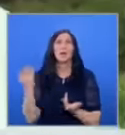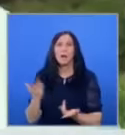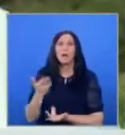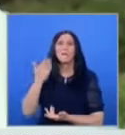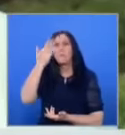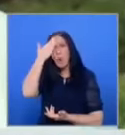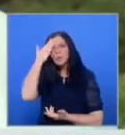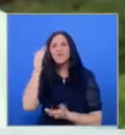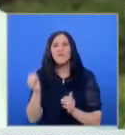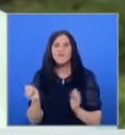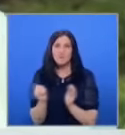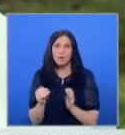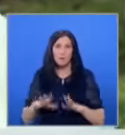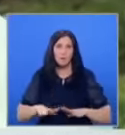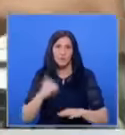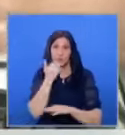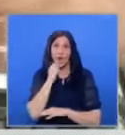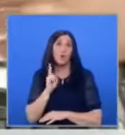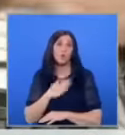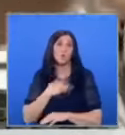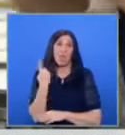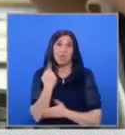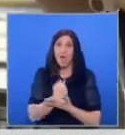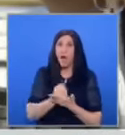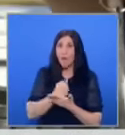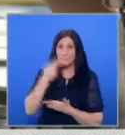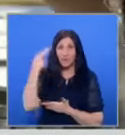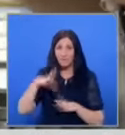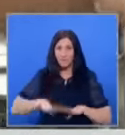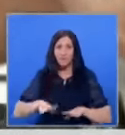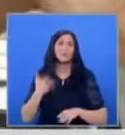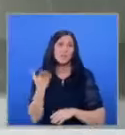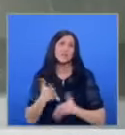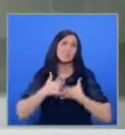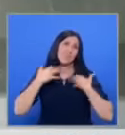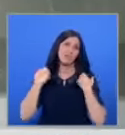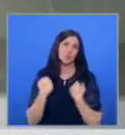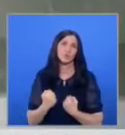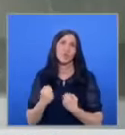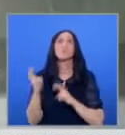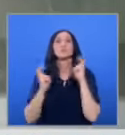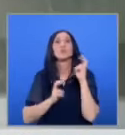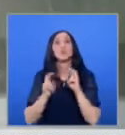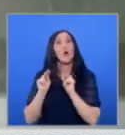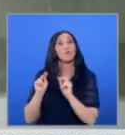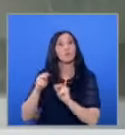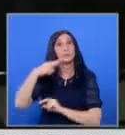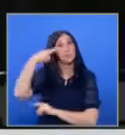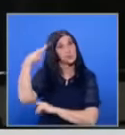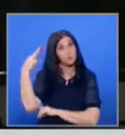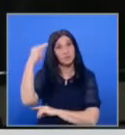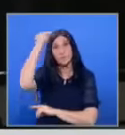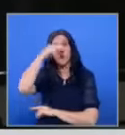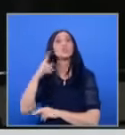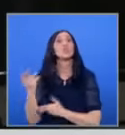градове и в селата, които имат по една аптека в града, те са в най-голямо затруднение. Производителят е уведомил институциите у нас,